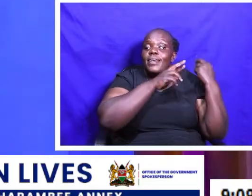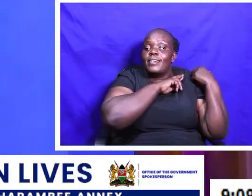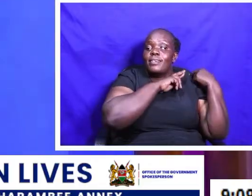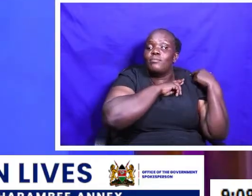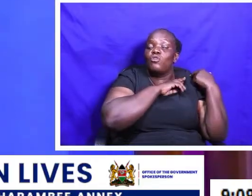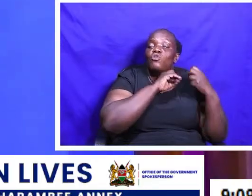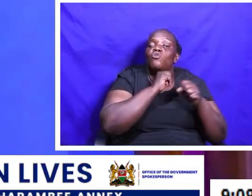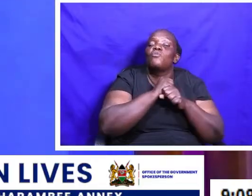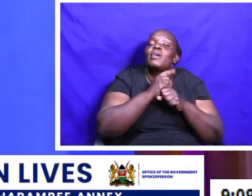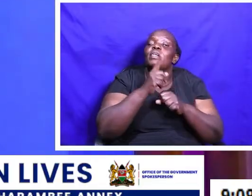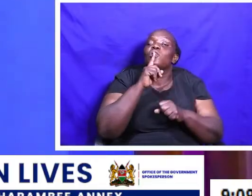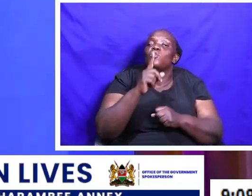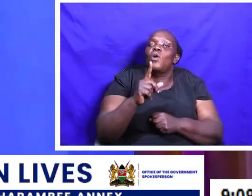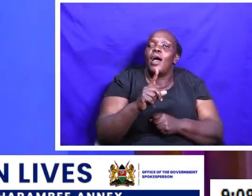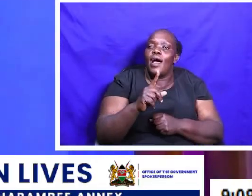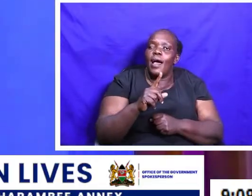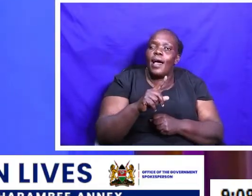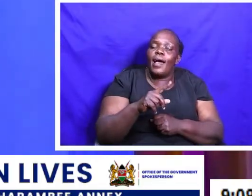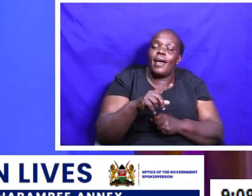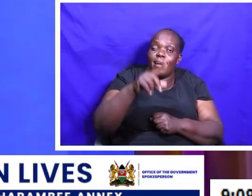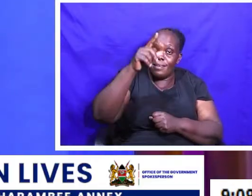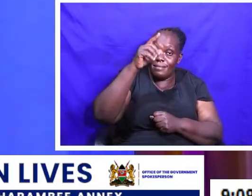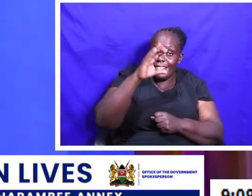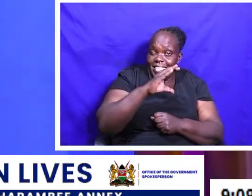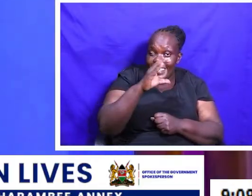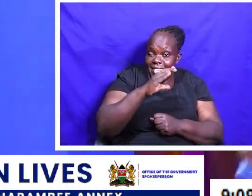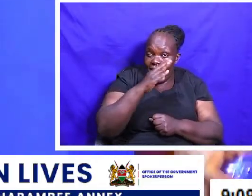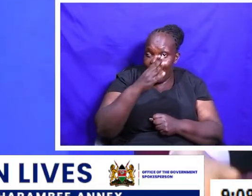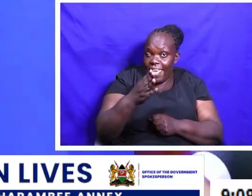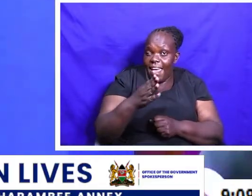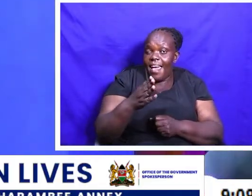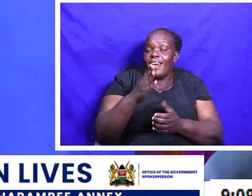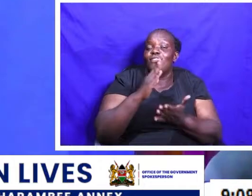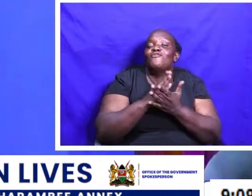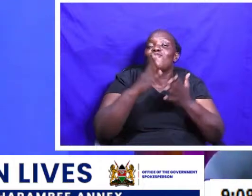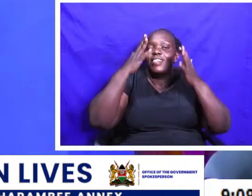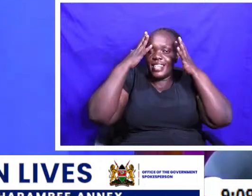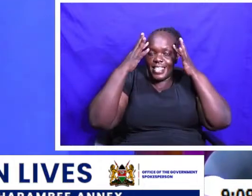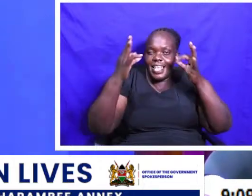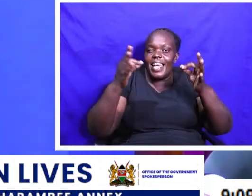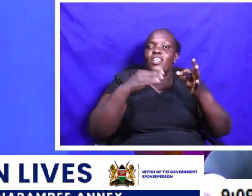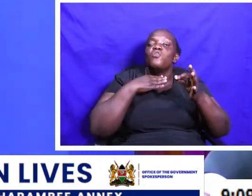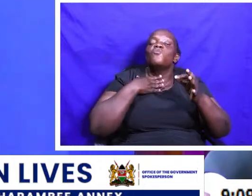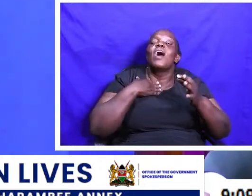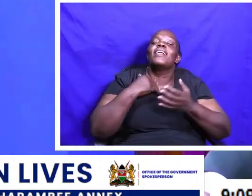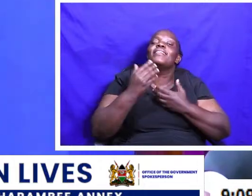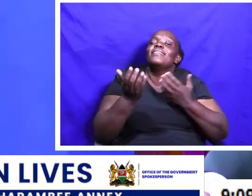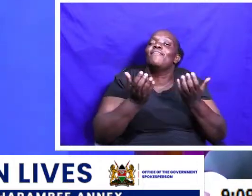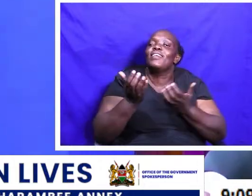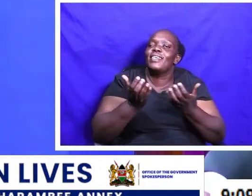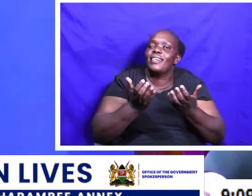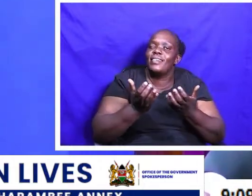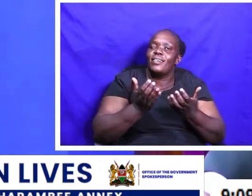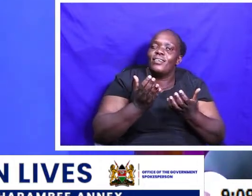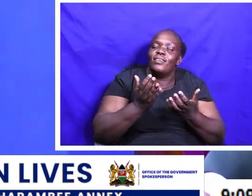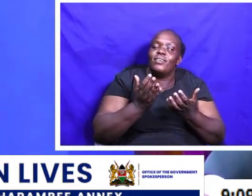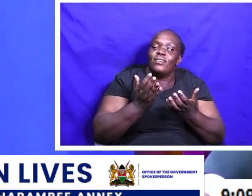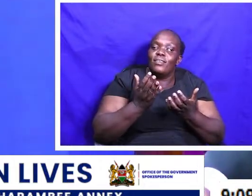sisi kuhakikisha kuwa yule mwananchi ambaye anahitaji ile kuhudumiwa,